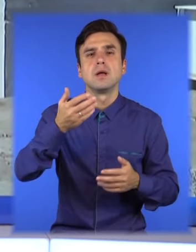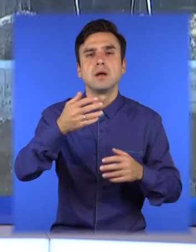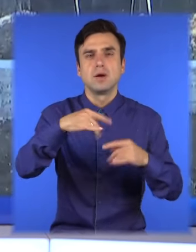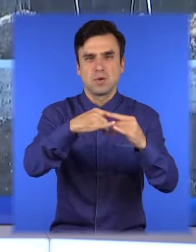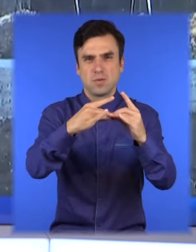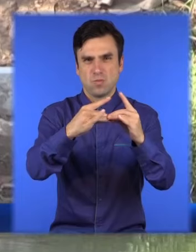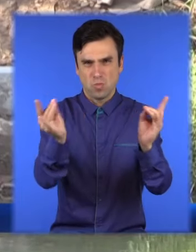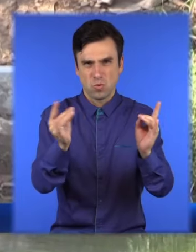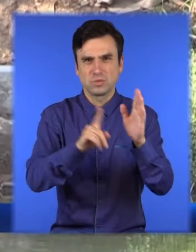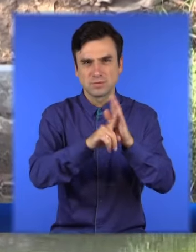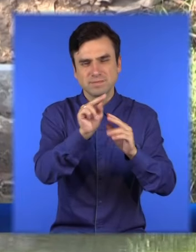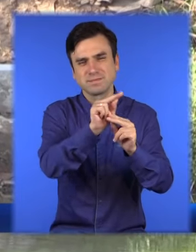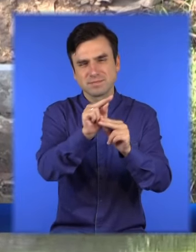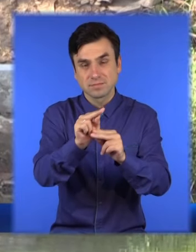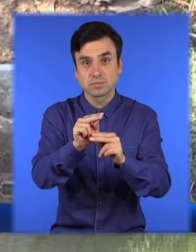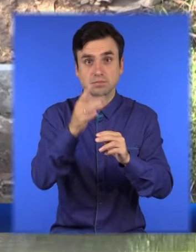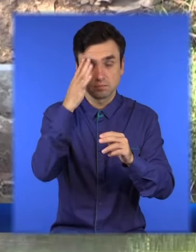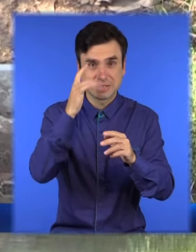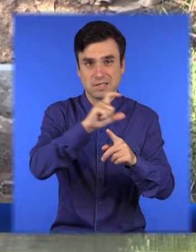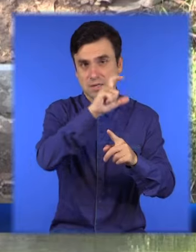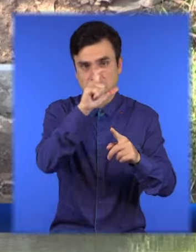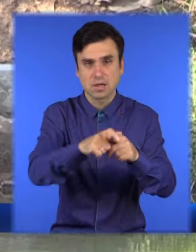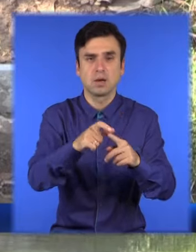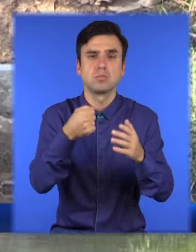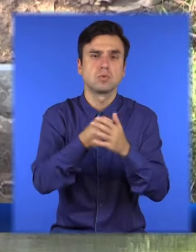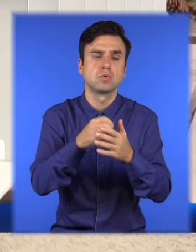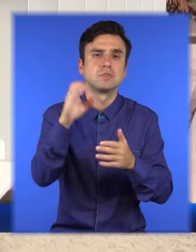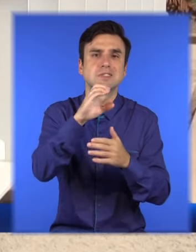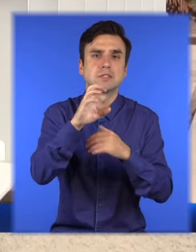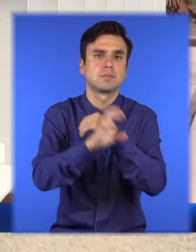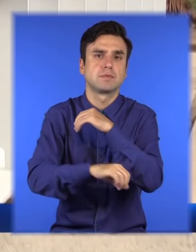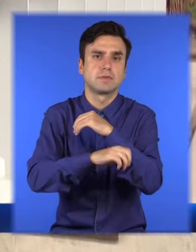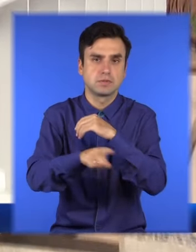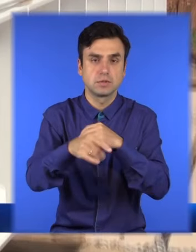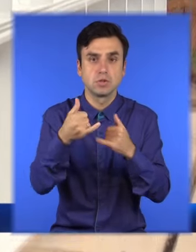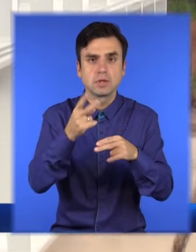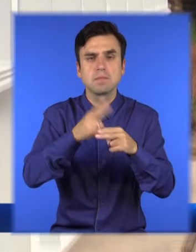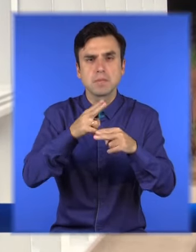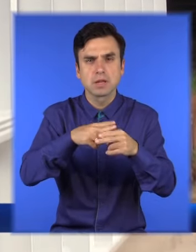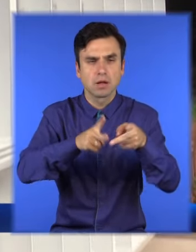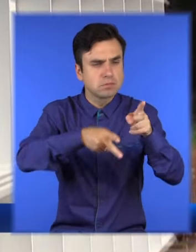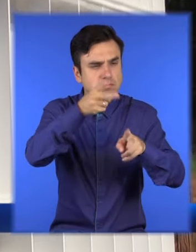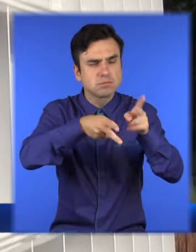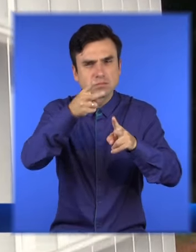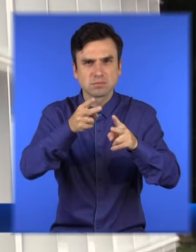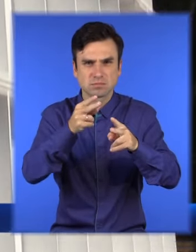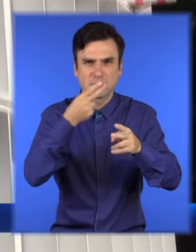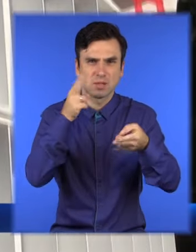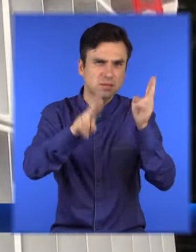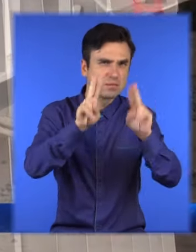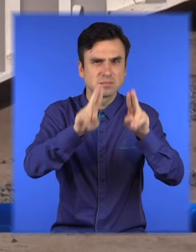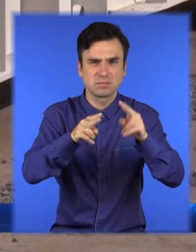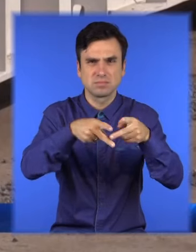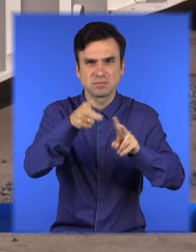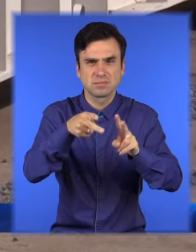до кінця вересня. Зараз збирають металоконструкції. На цьому етапі фахівці виявили невелику проблему –